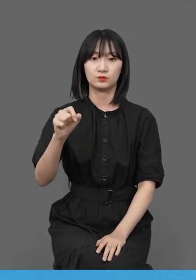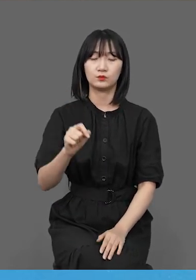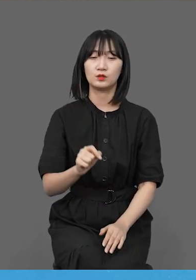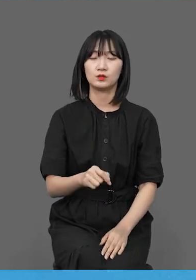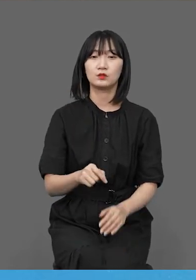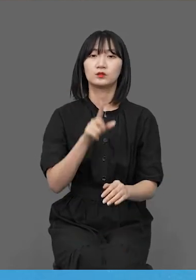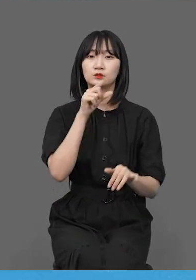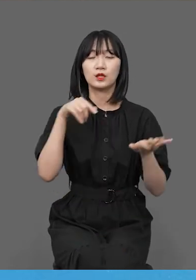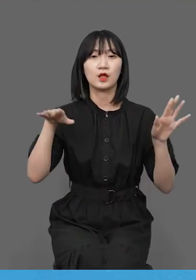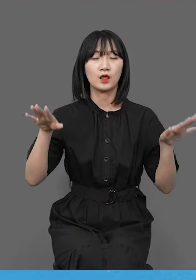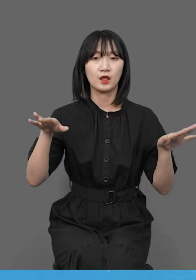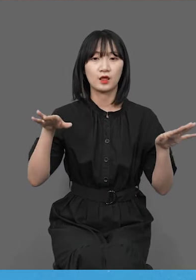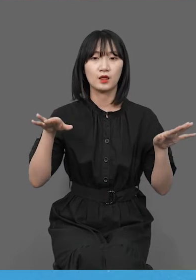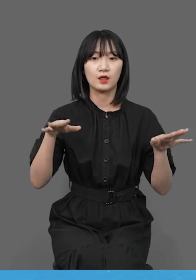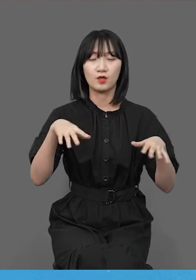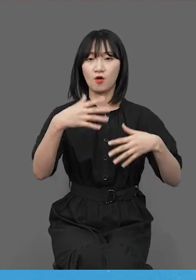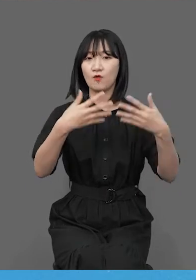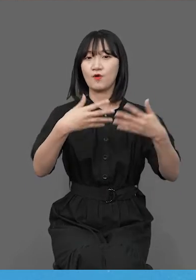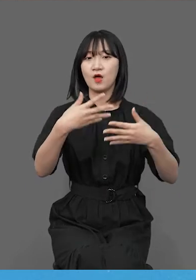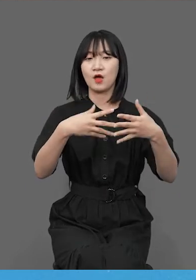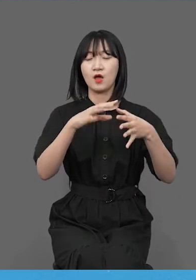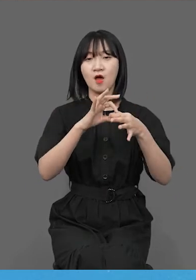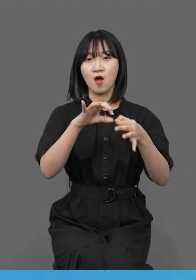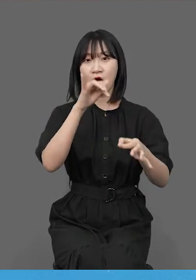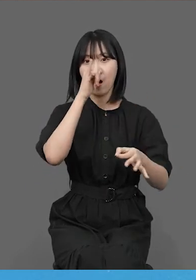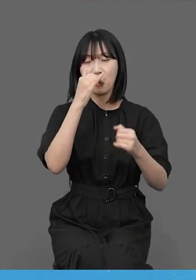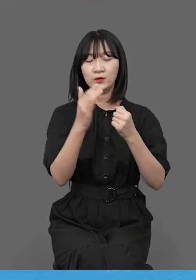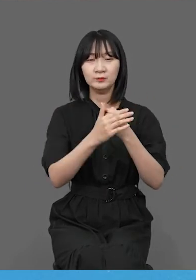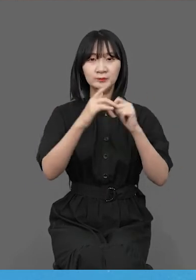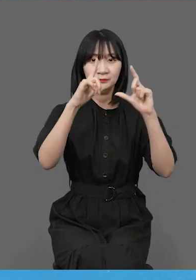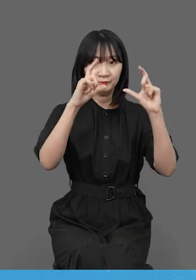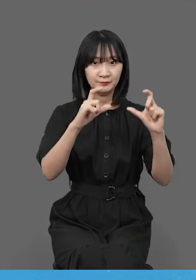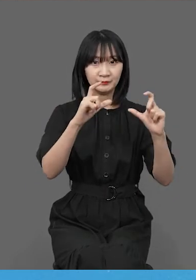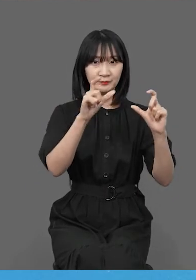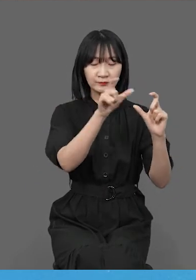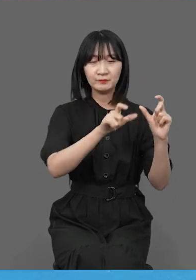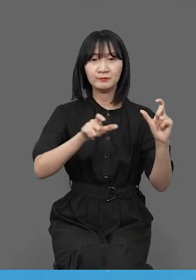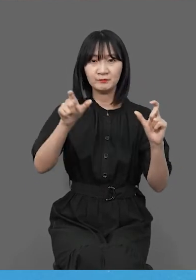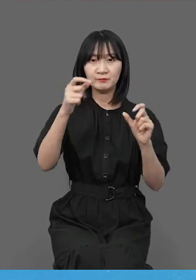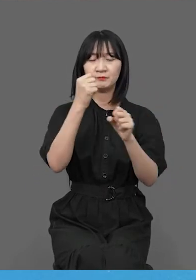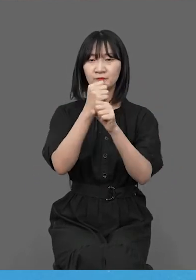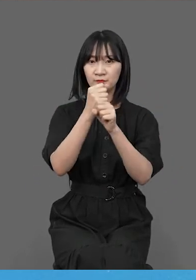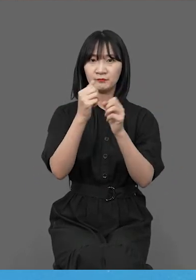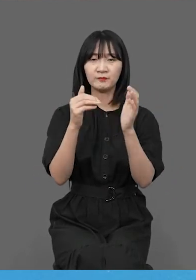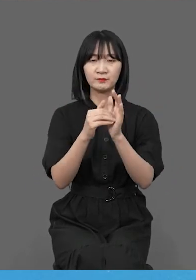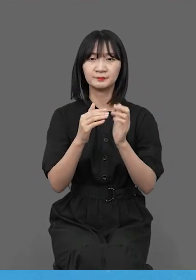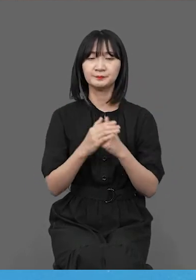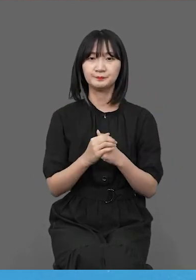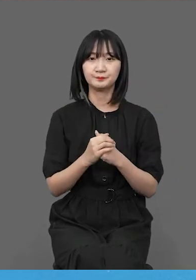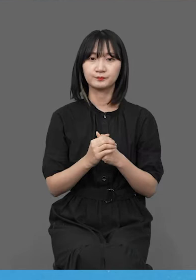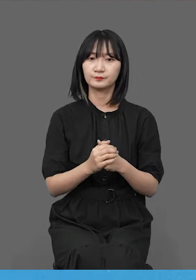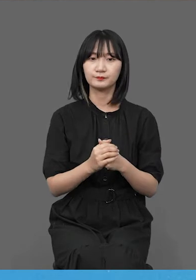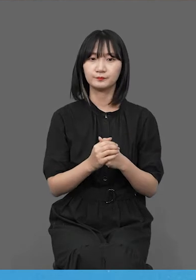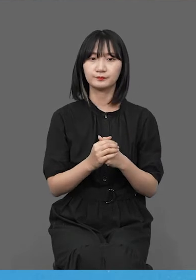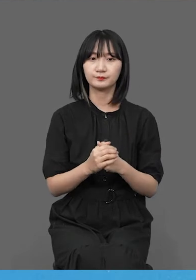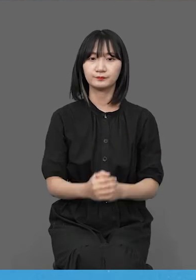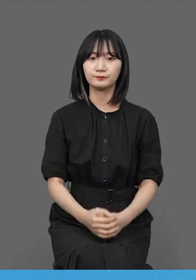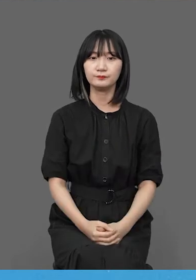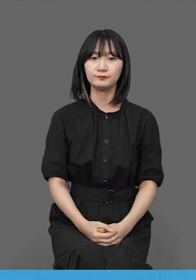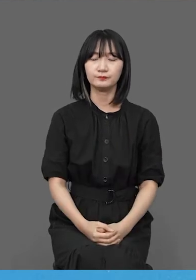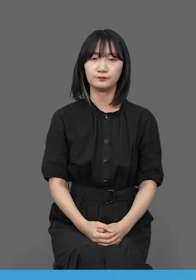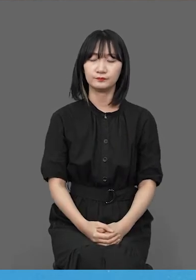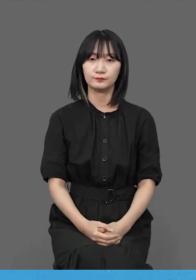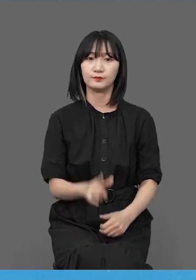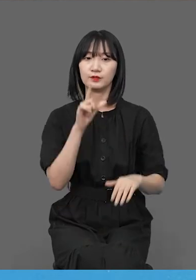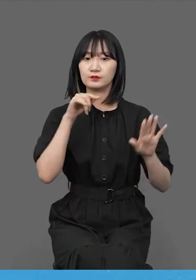프로그램이 있길래 제가 재밌어서 거기 캡처해가지고 슬라이드 만들어 본 건데요. 저 새들의 깃털이 진화된 과정을